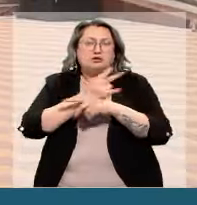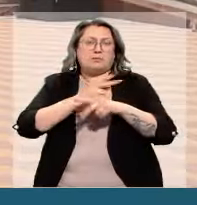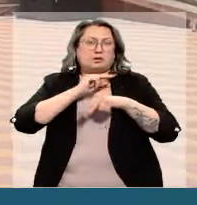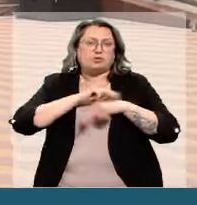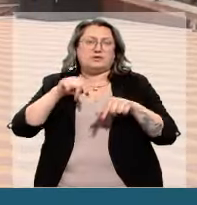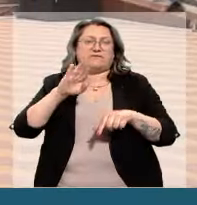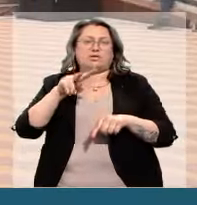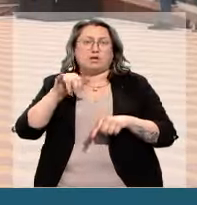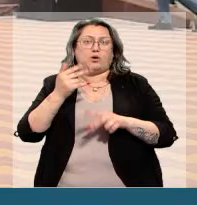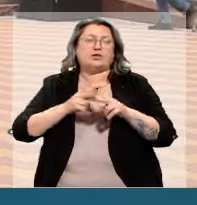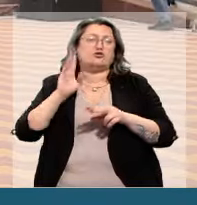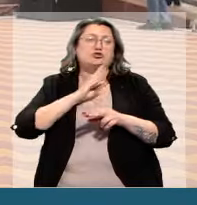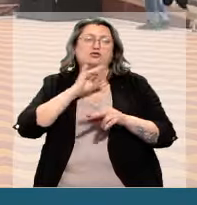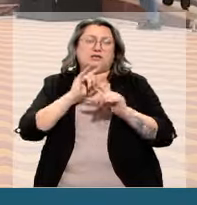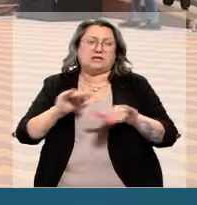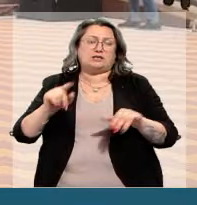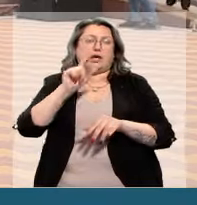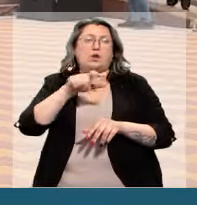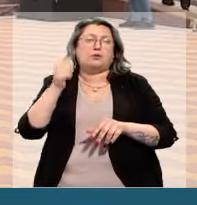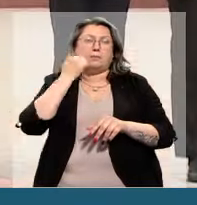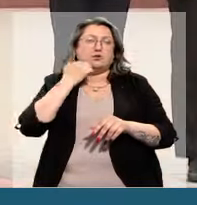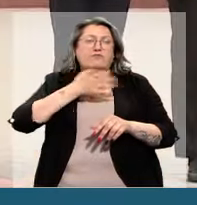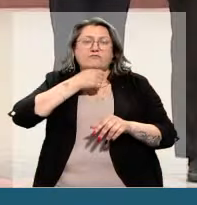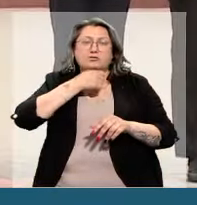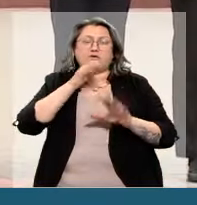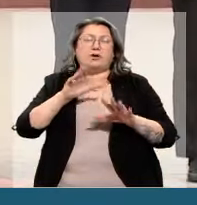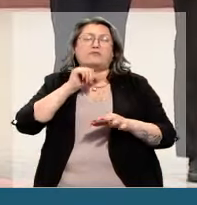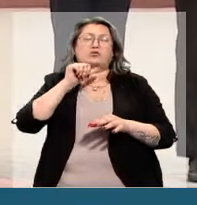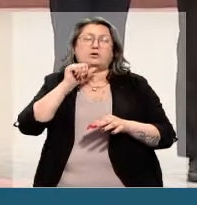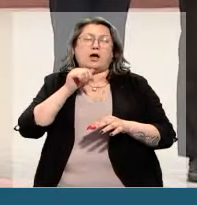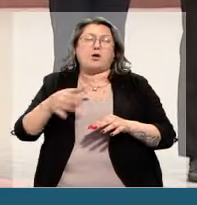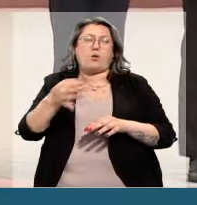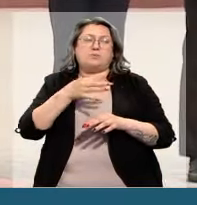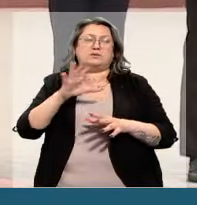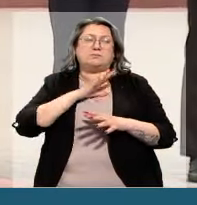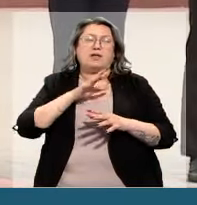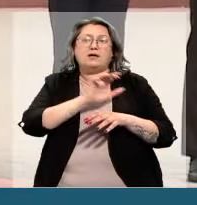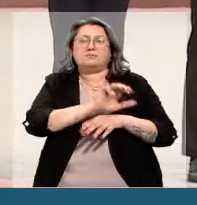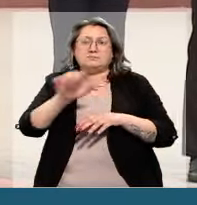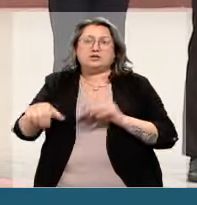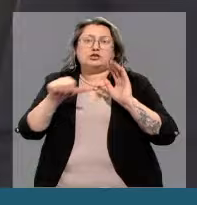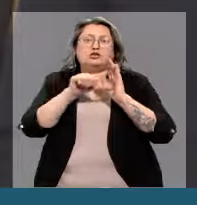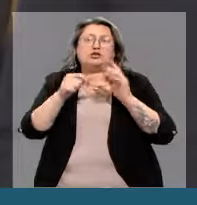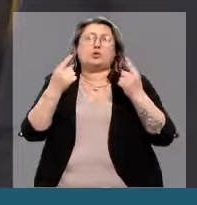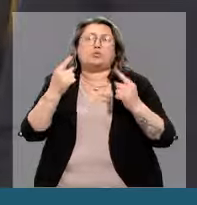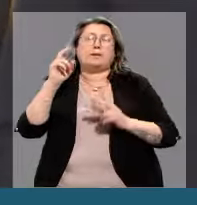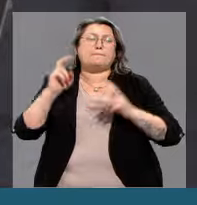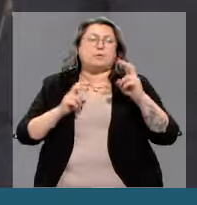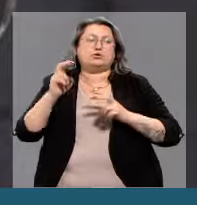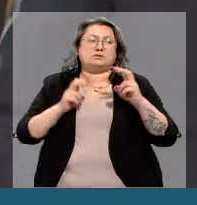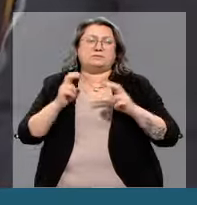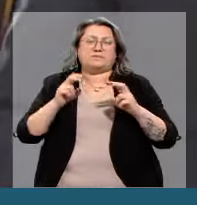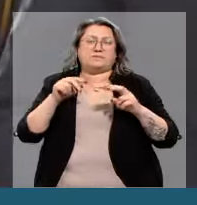трудились в тылу. Это женщины и дети, люди пожилого возраста. Только в Кустанайскую область было эвакуировано 6 крупных